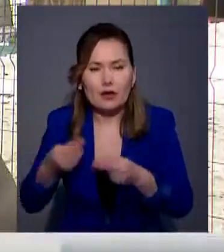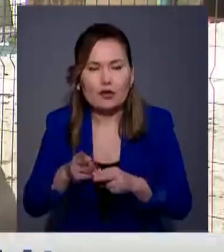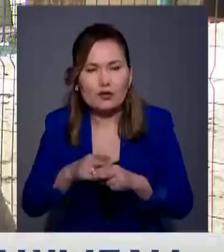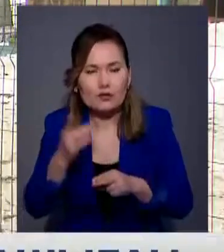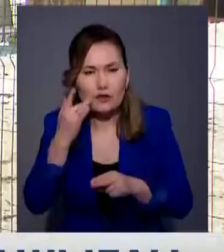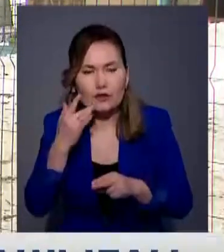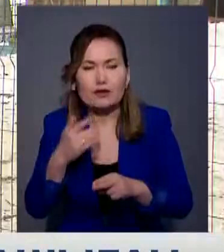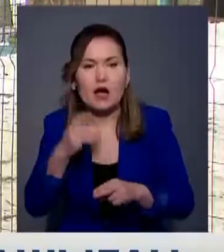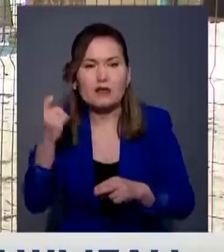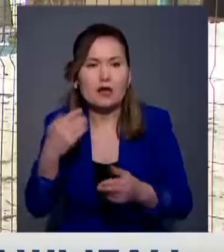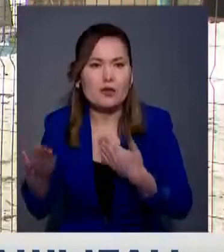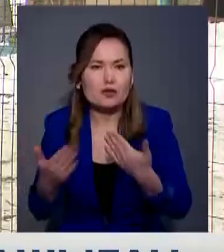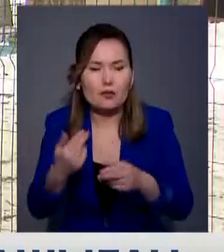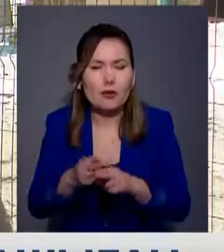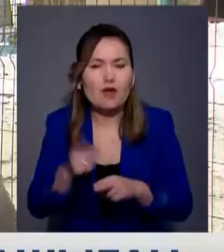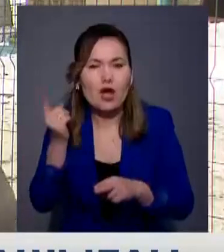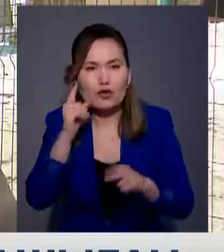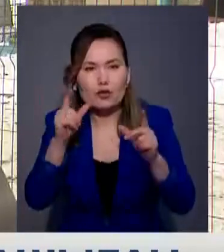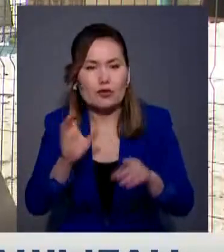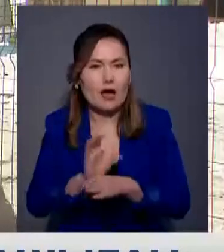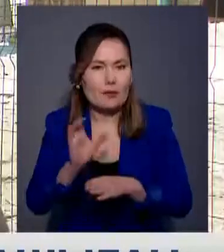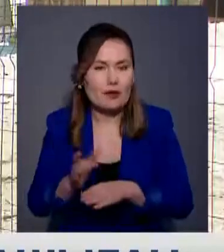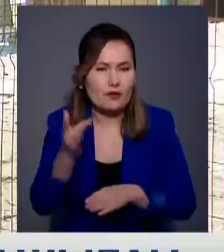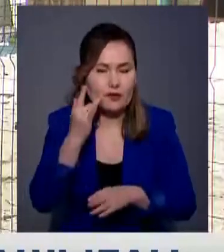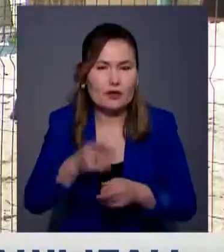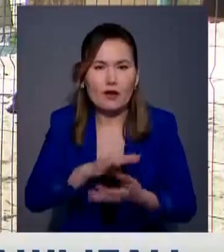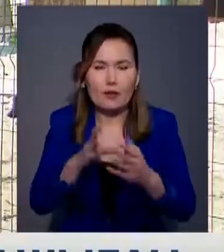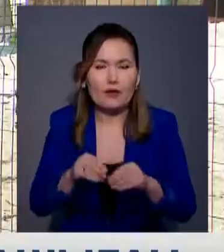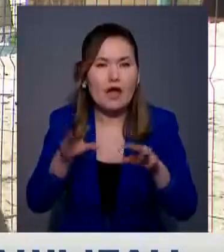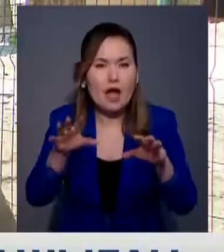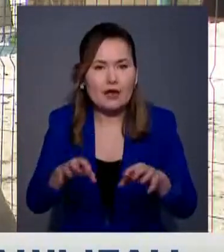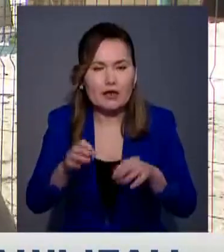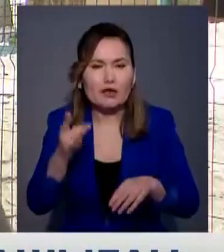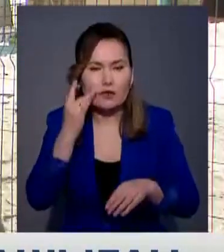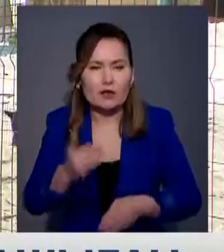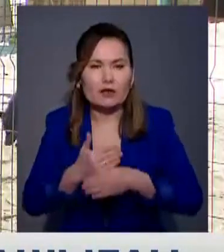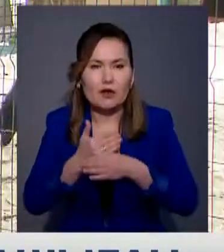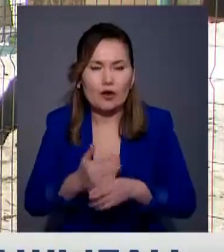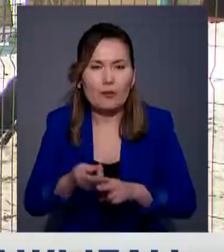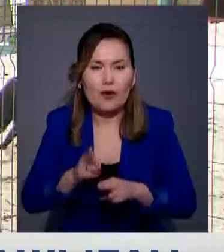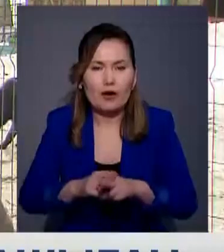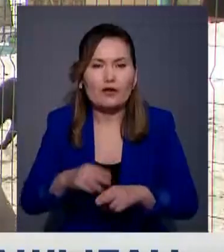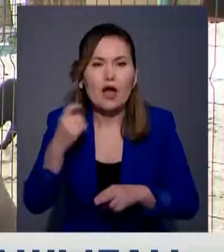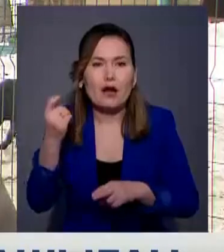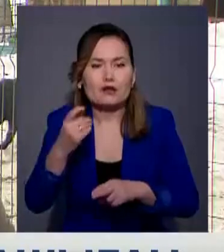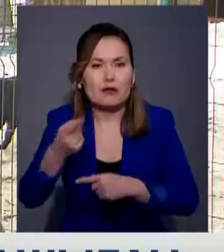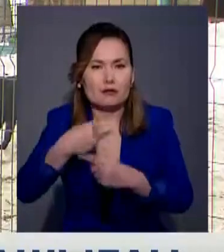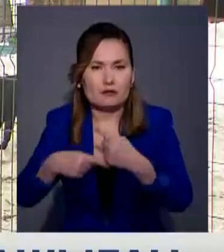фотосуреттерін жіберіп тұрады. Бәрі риза. Сәтсіз ортаға тап болған ит жоқ. Сондай-ақ бізге итті қайтарған жағдай болған